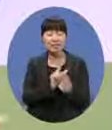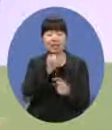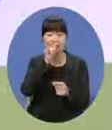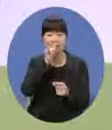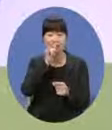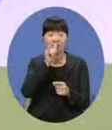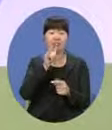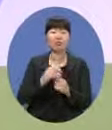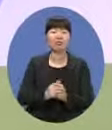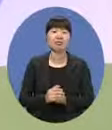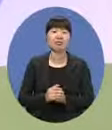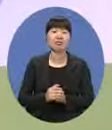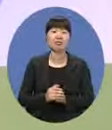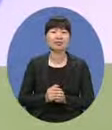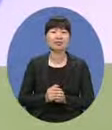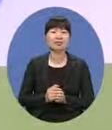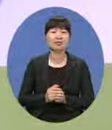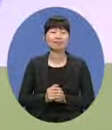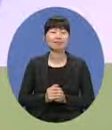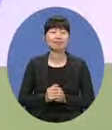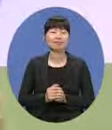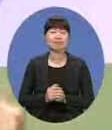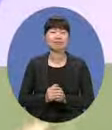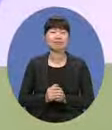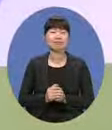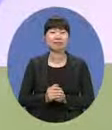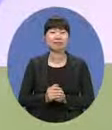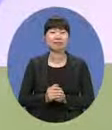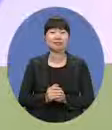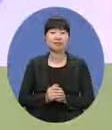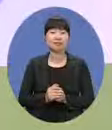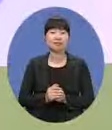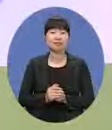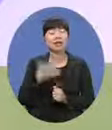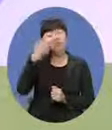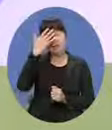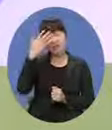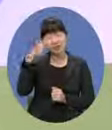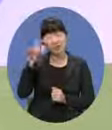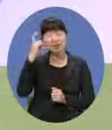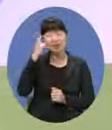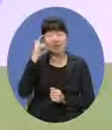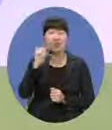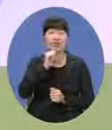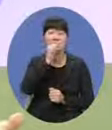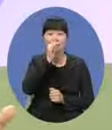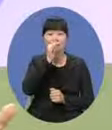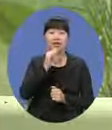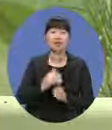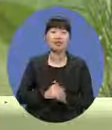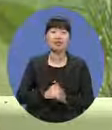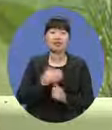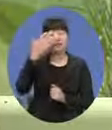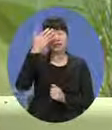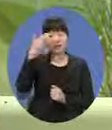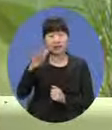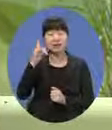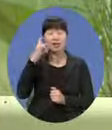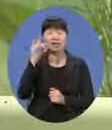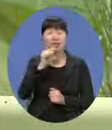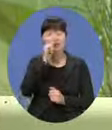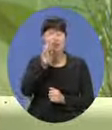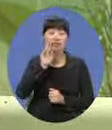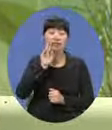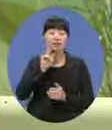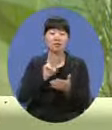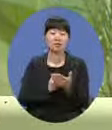그러면 어이 되게 다행이라고 생각을 했어요 왜냐면네네 틀린